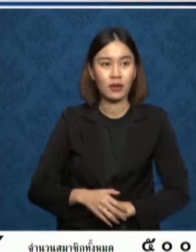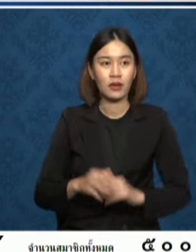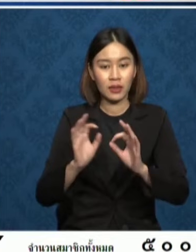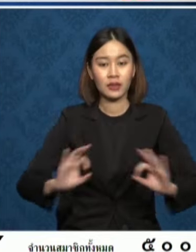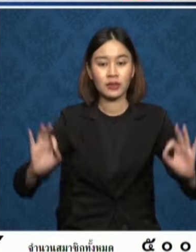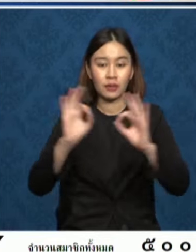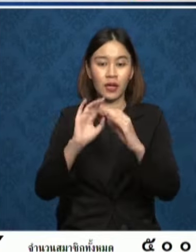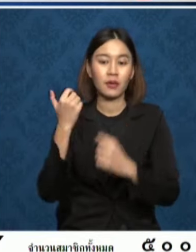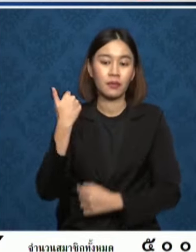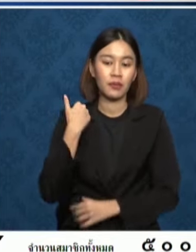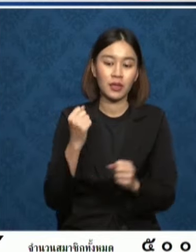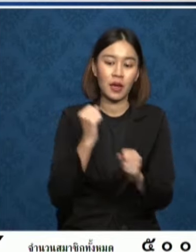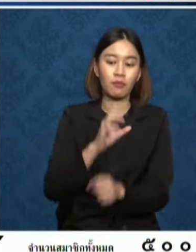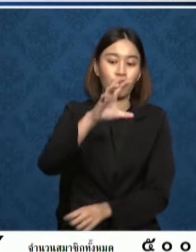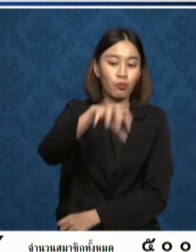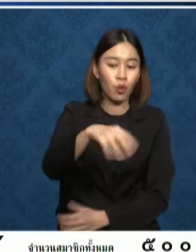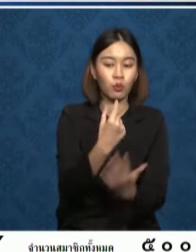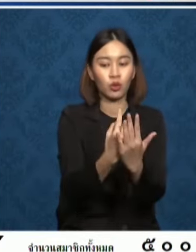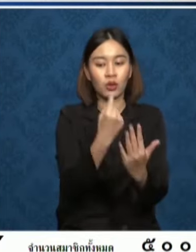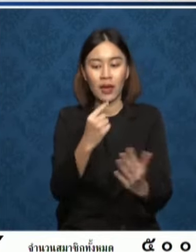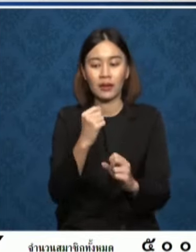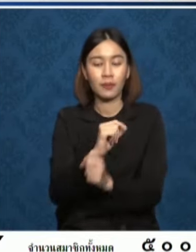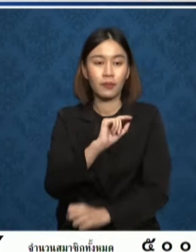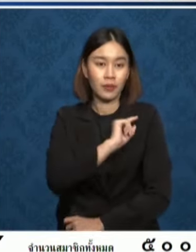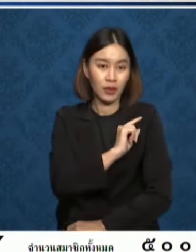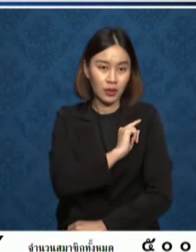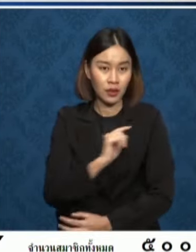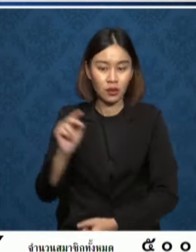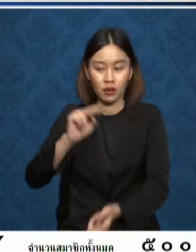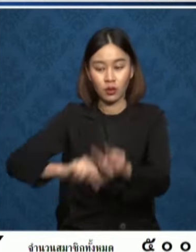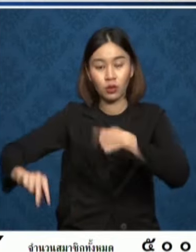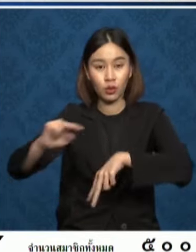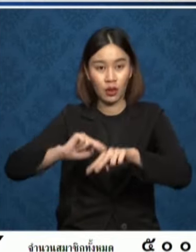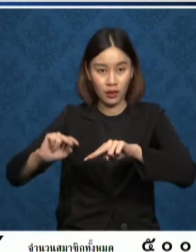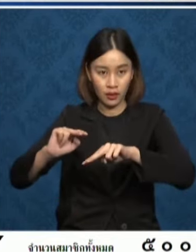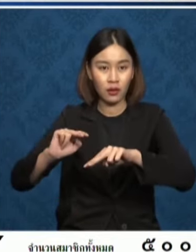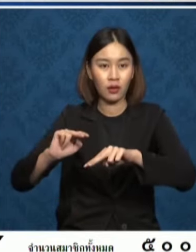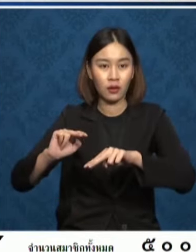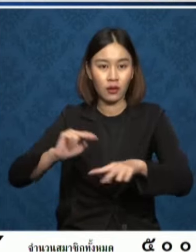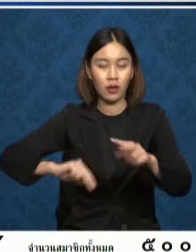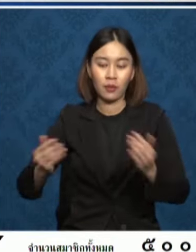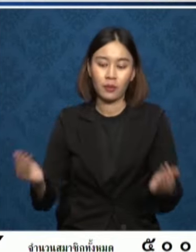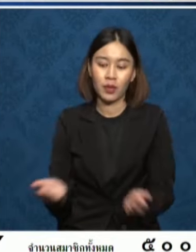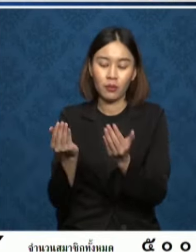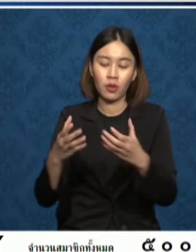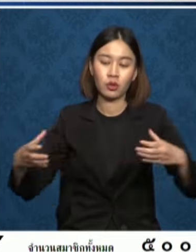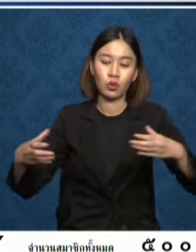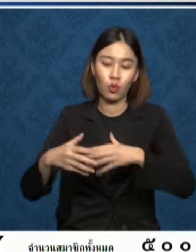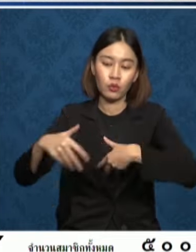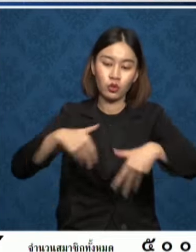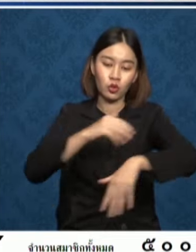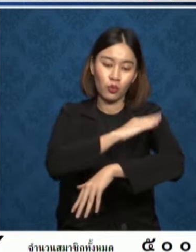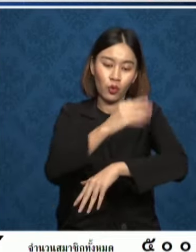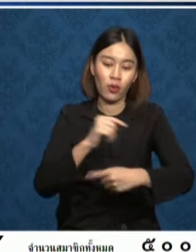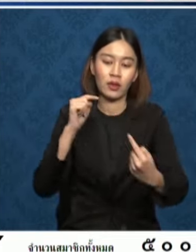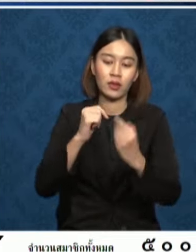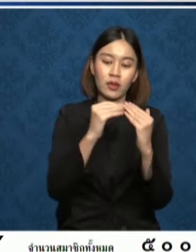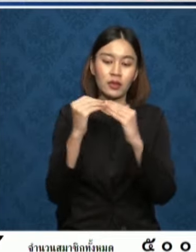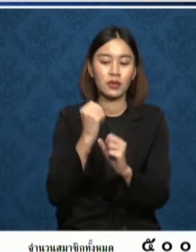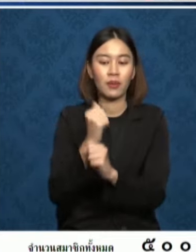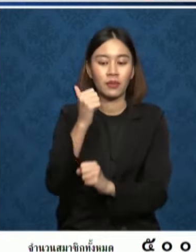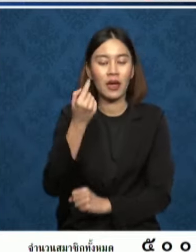การมีองค์กรตัวแทนที่จะมาทำหน้าที่ตรวจสอบแล้วก็ผลักดันให้กลุ่มชาติพันฑ์สามารถเข้าถึงสี